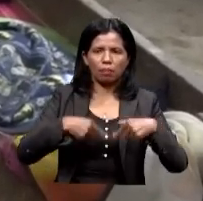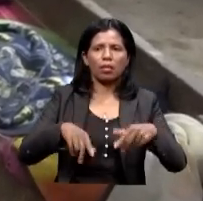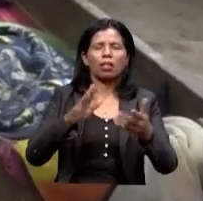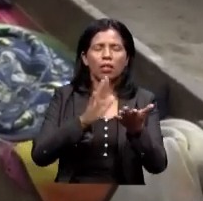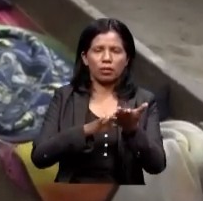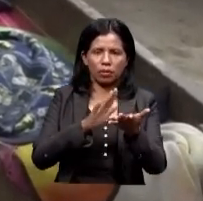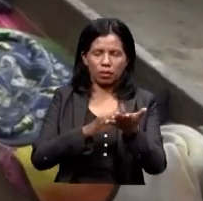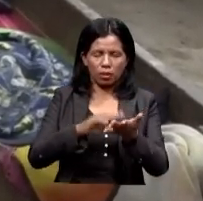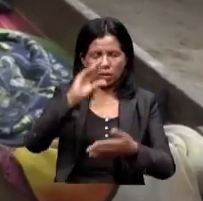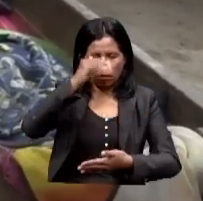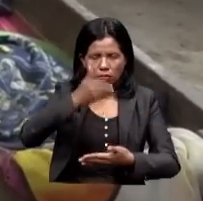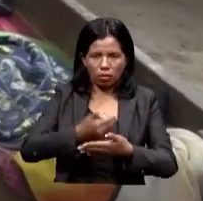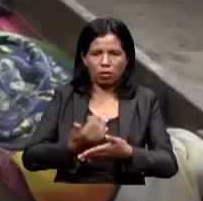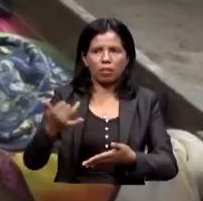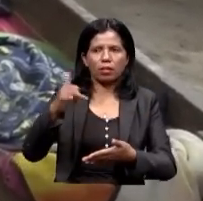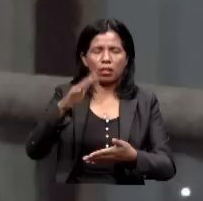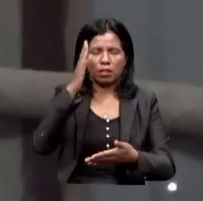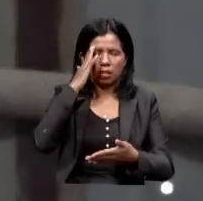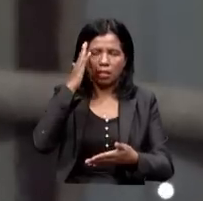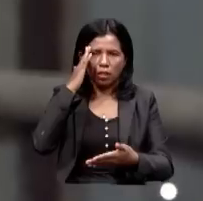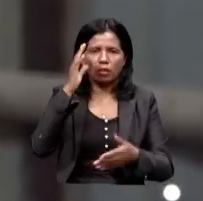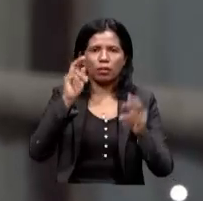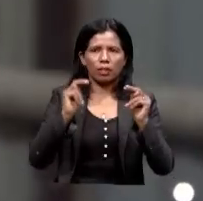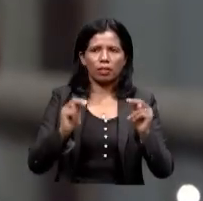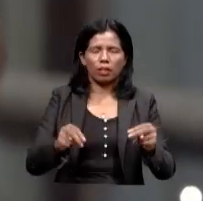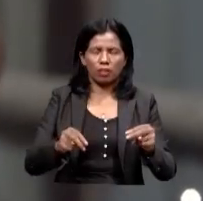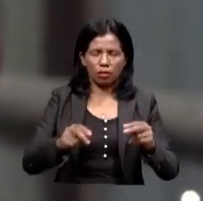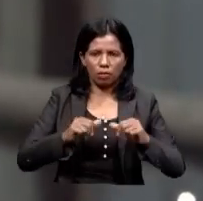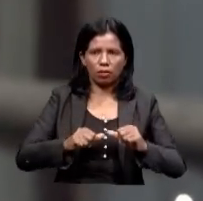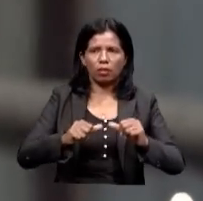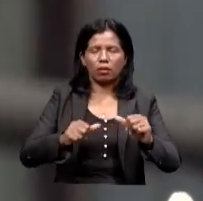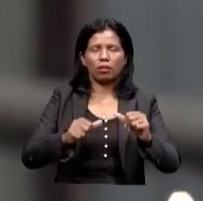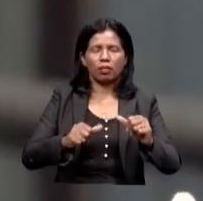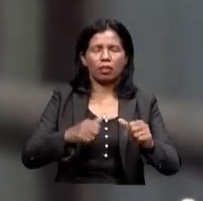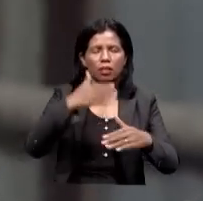atunune wan sira nia knowing ne, tengki hakat liu inang aman.